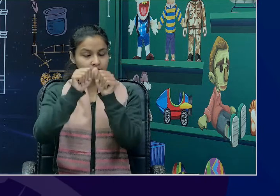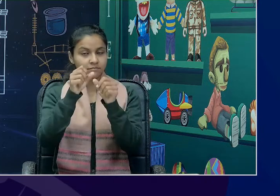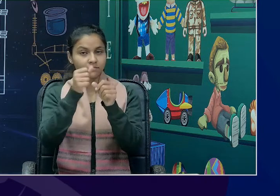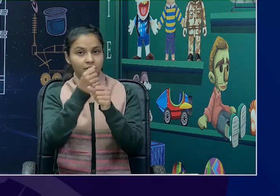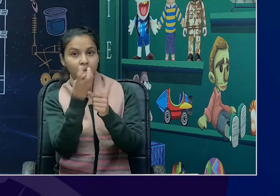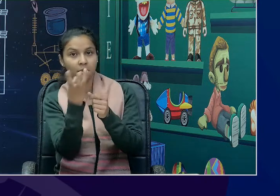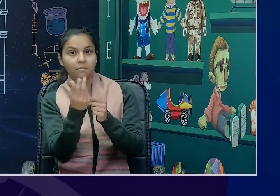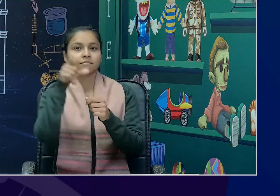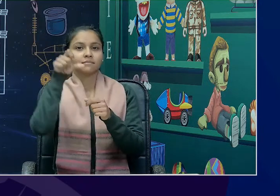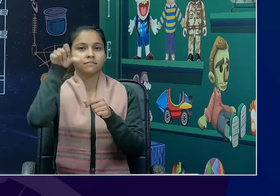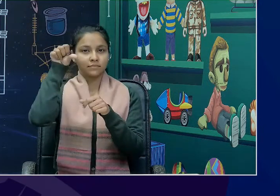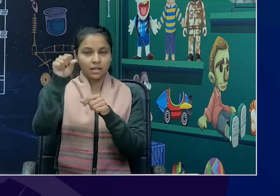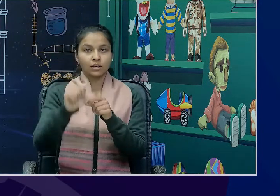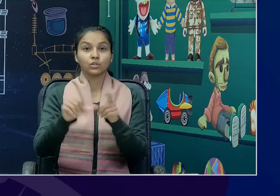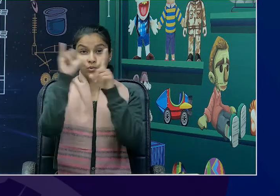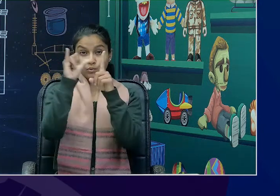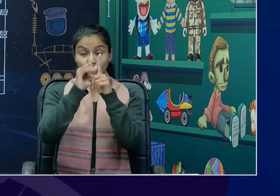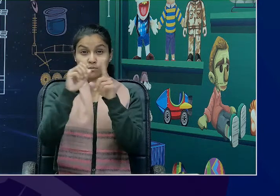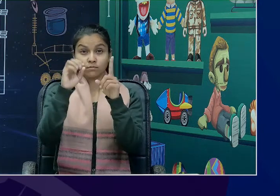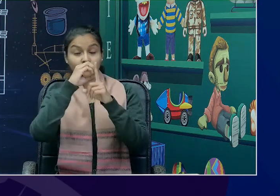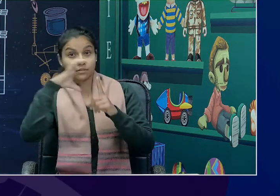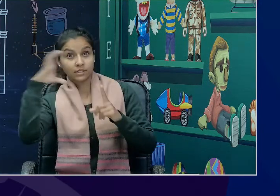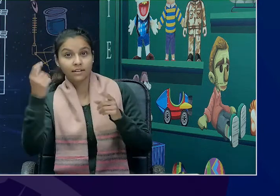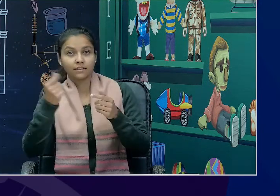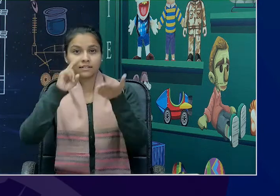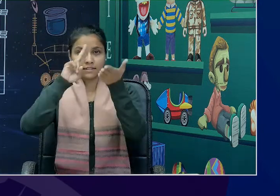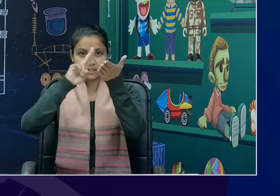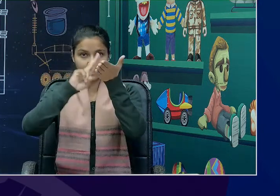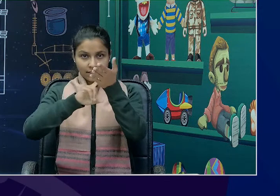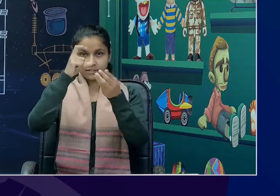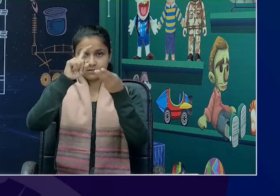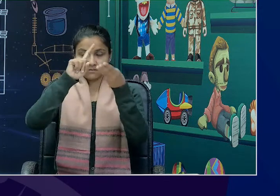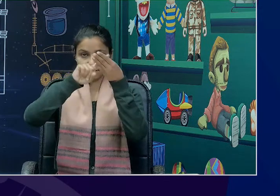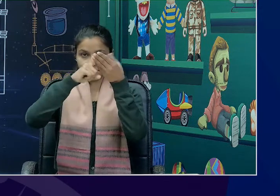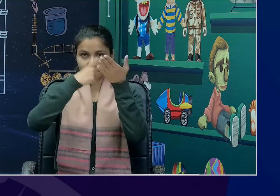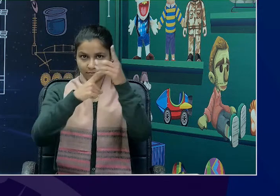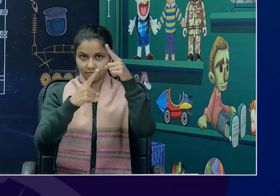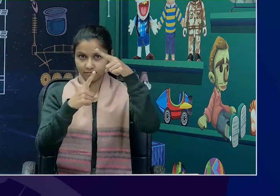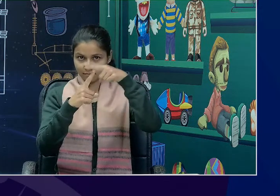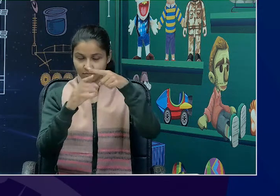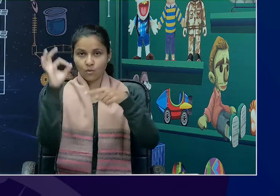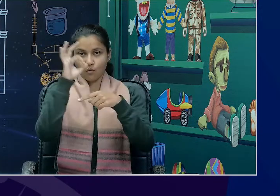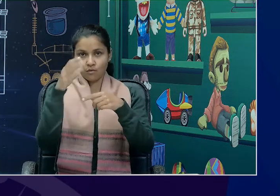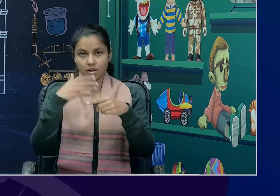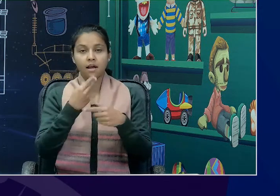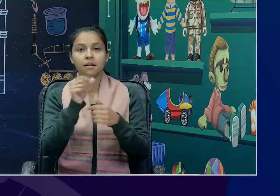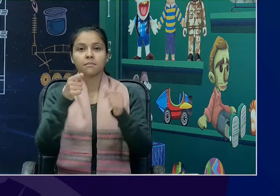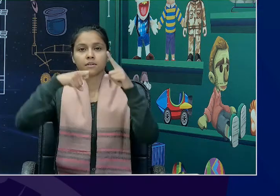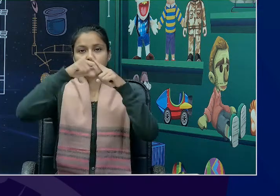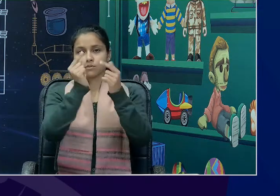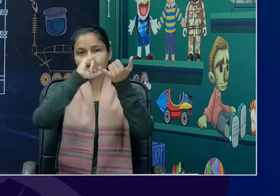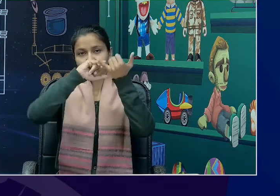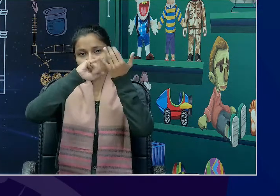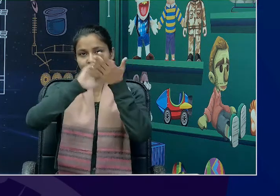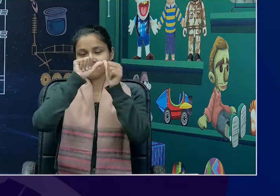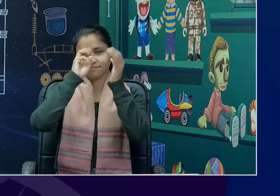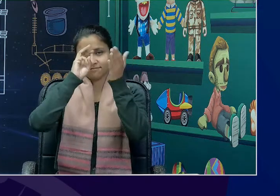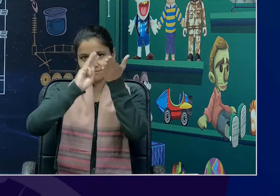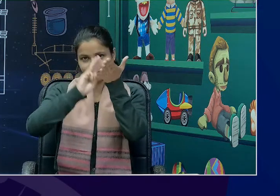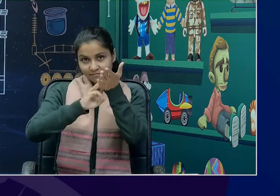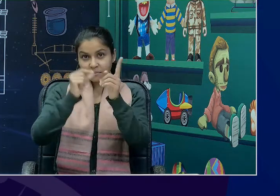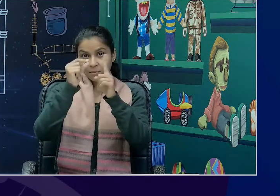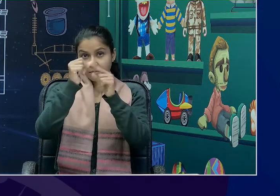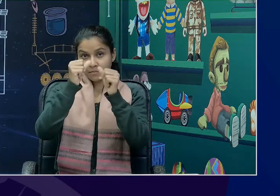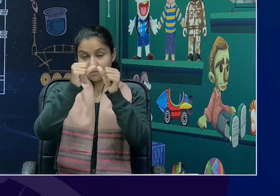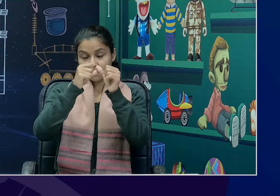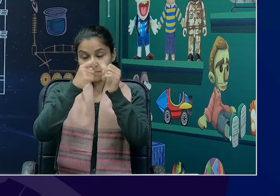channel NCRT Official. And I am Kusum Prasad. Dear students, ये हमारा खास सत्र है जिसका नाम